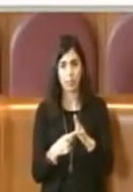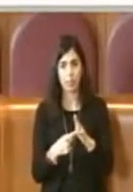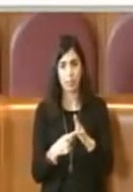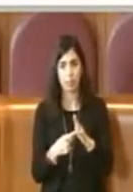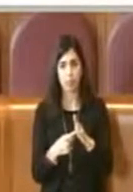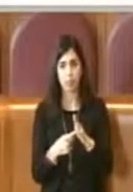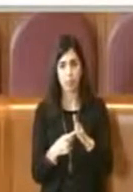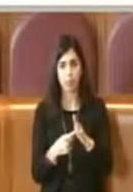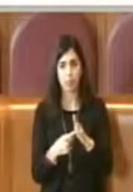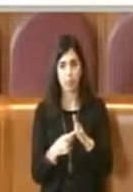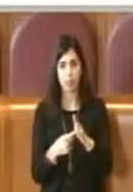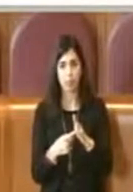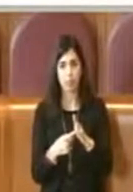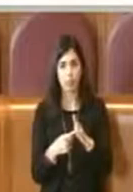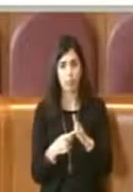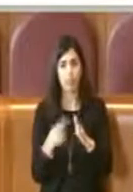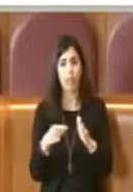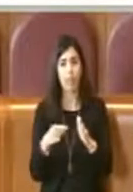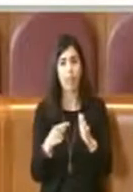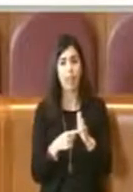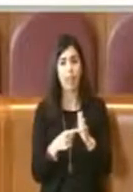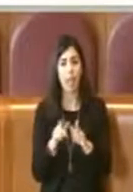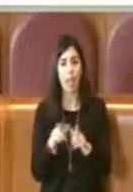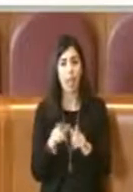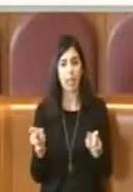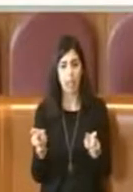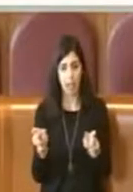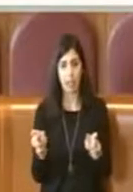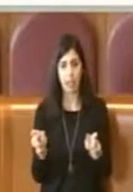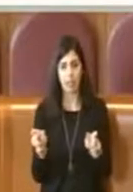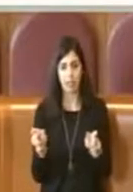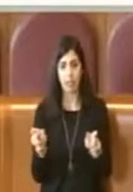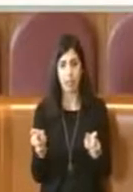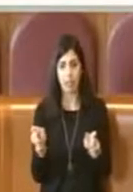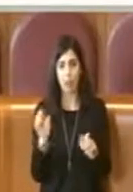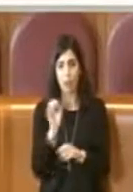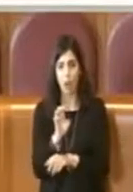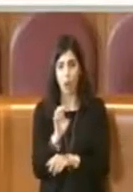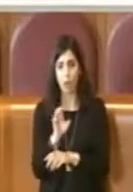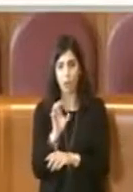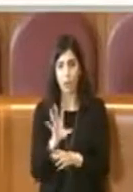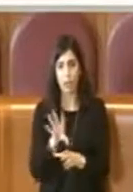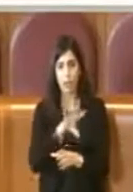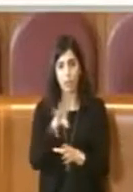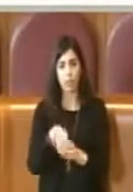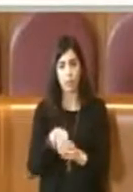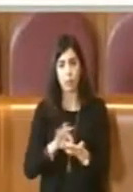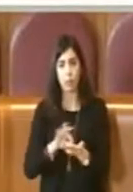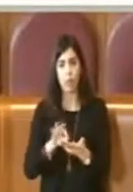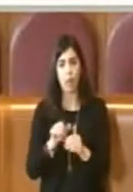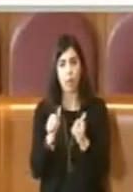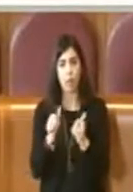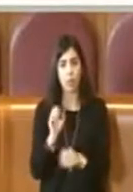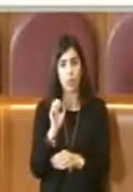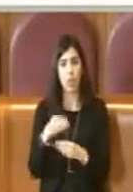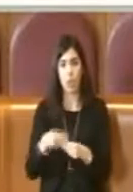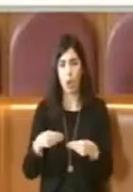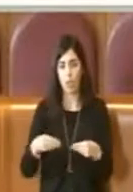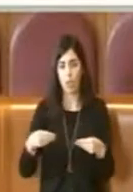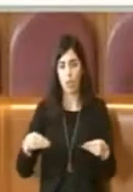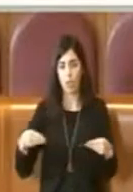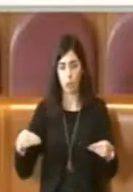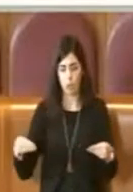il personale che poi dovrà portare avanti dei docenti le scuole di formazione professionale nei prossimi anni